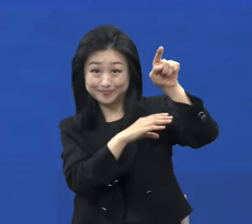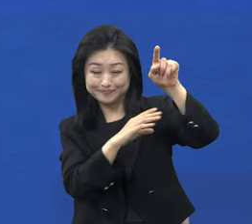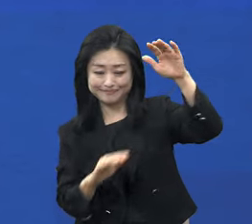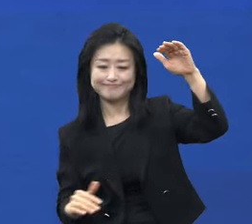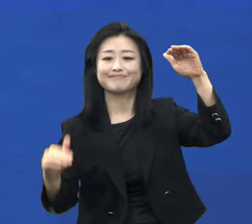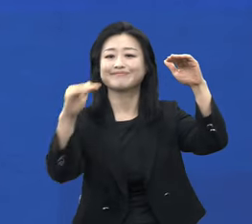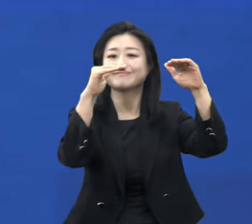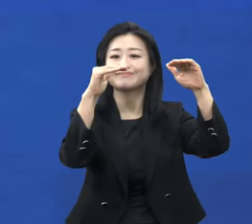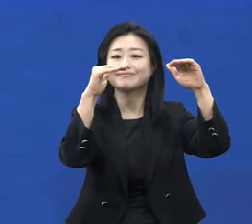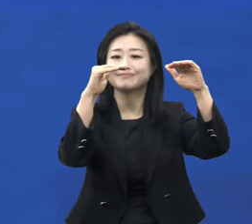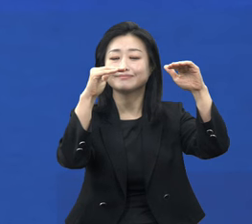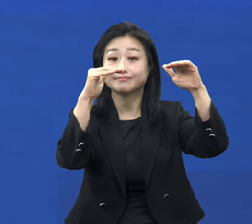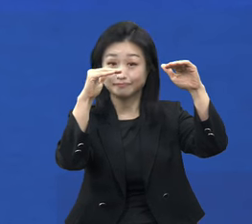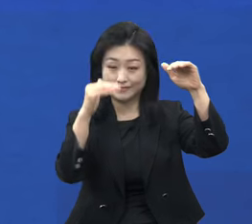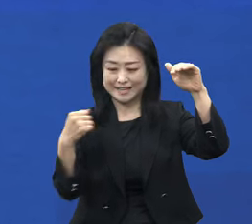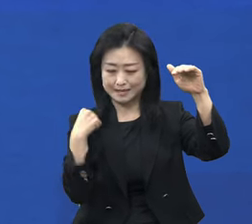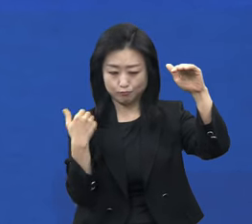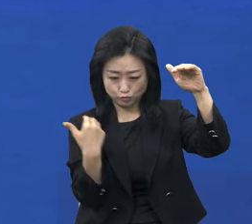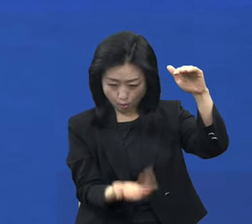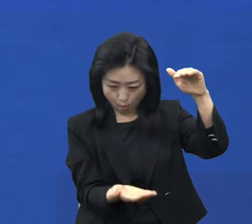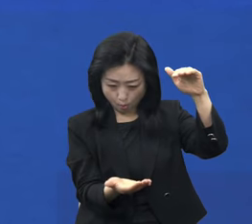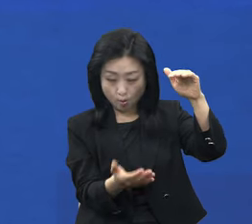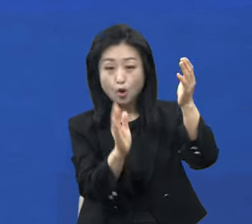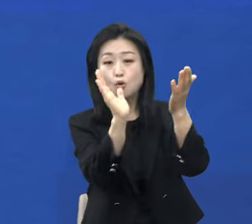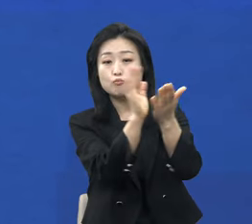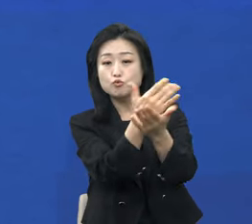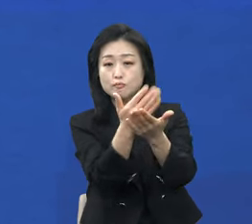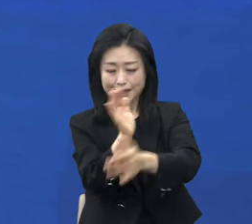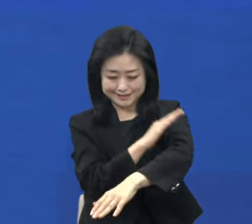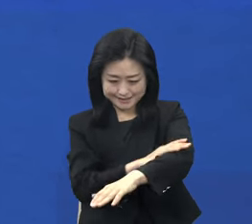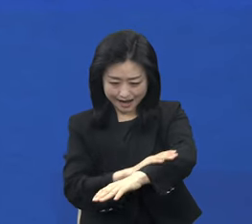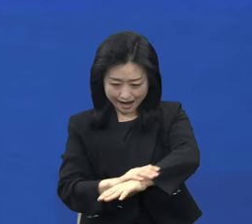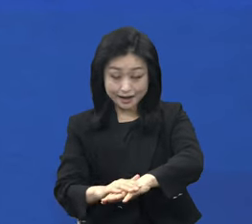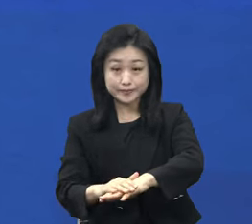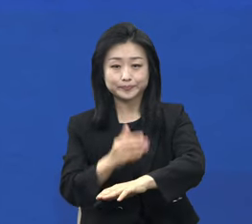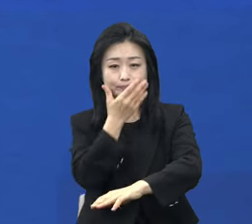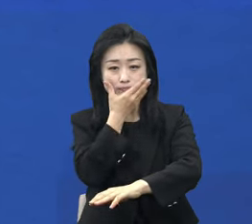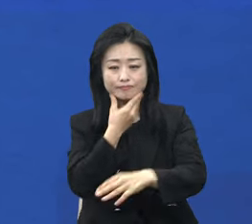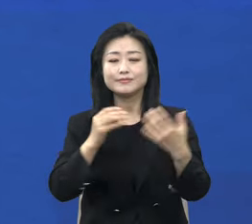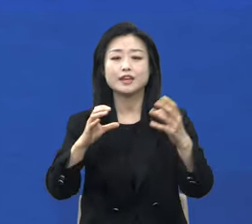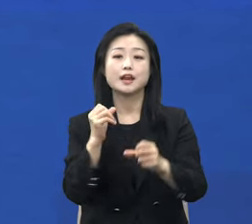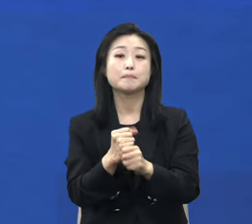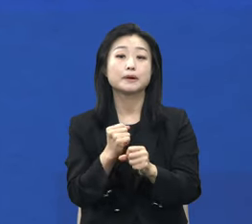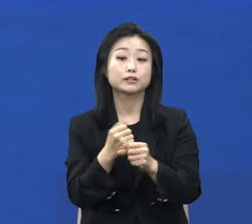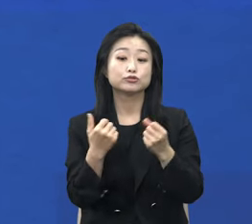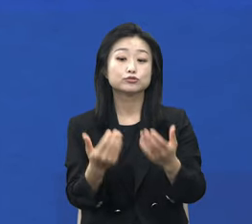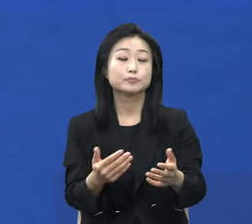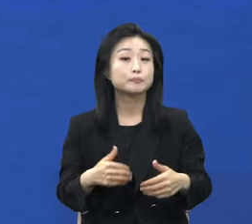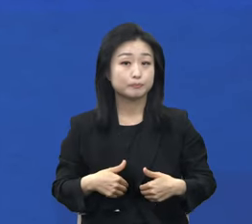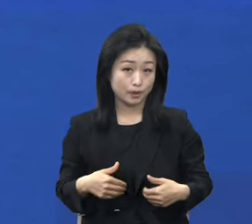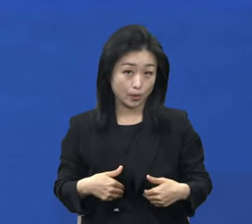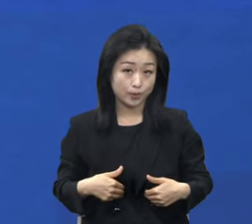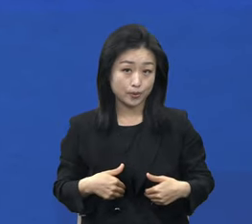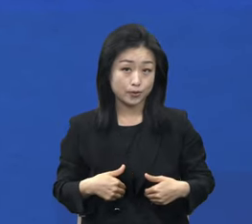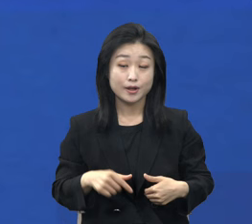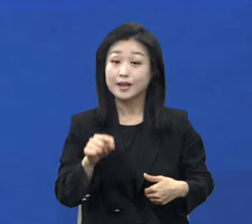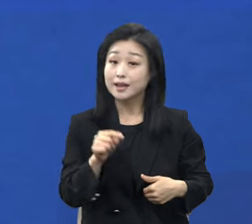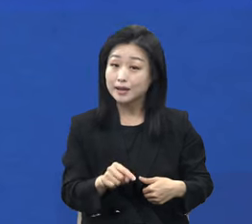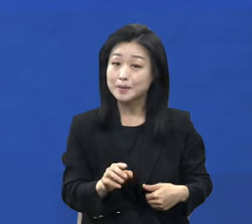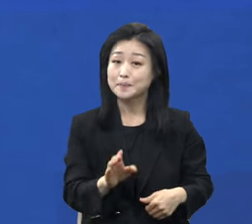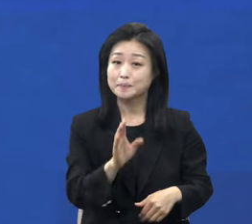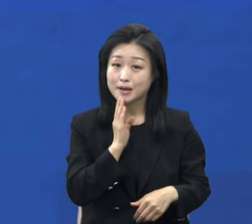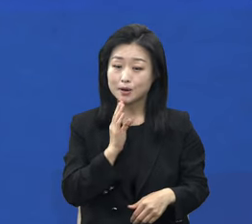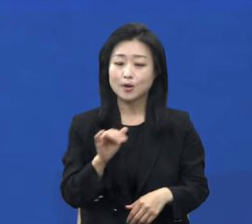하는 힘을 줌으로써 우리나라의 분배가 잘 되게 하고 행복한 나라로 나아가게 하는 것. 이것이